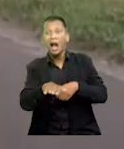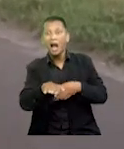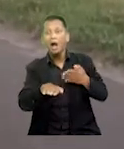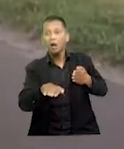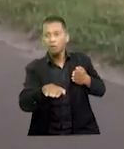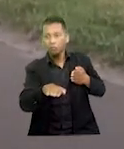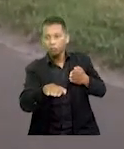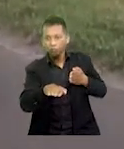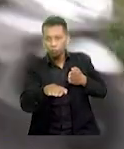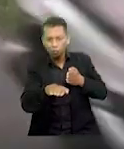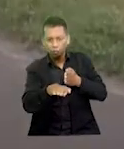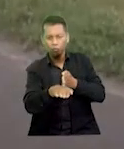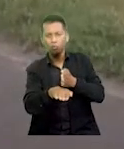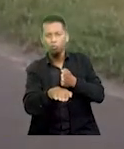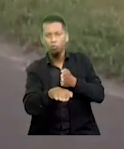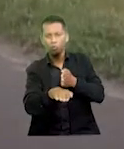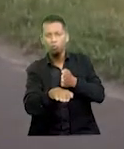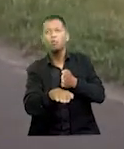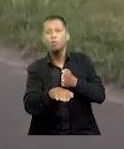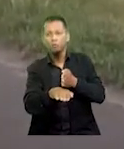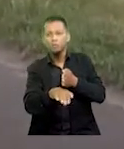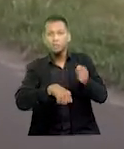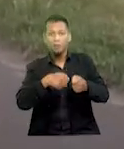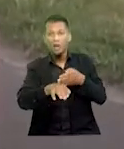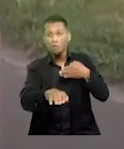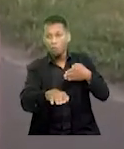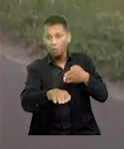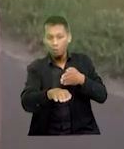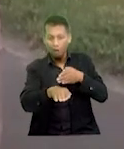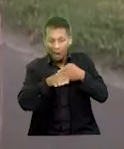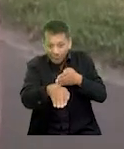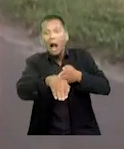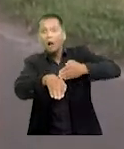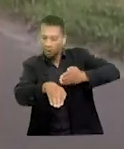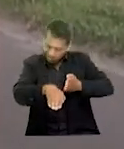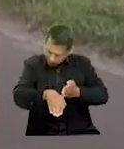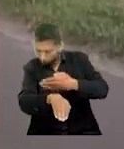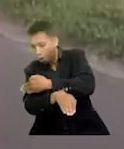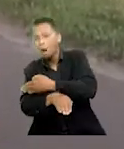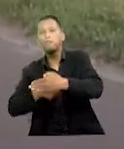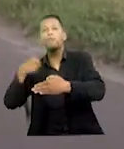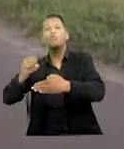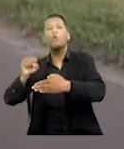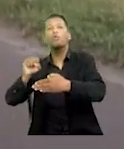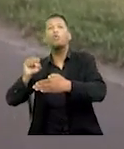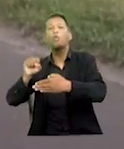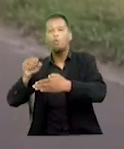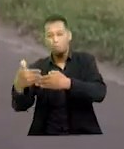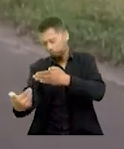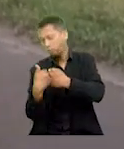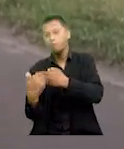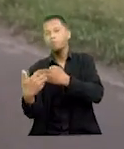sepeda motor. Namun karena panik, dia berbelok ke kanan, menabrak dua sepeda motor